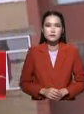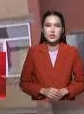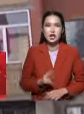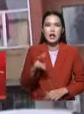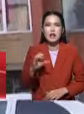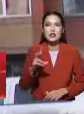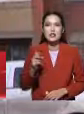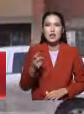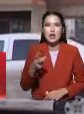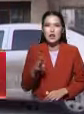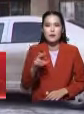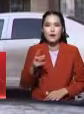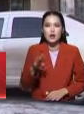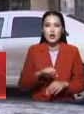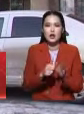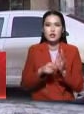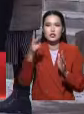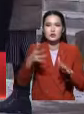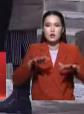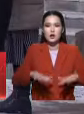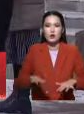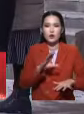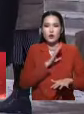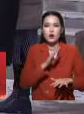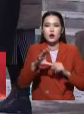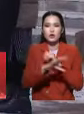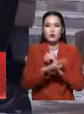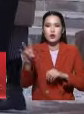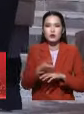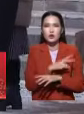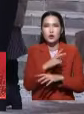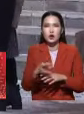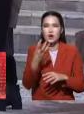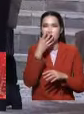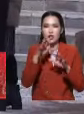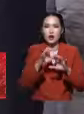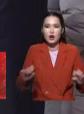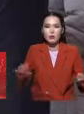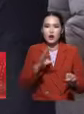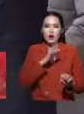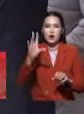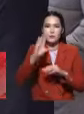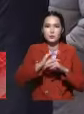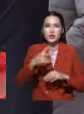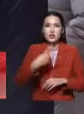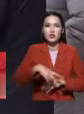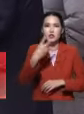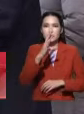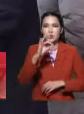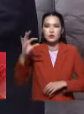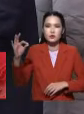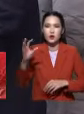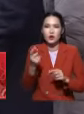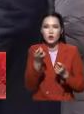Поляна 16-шы тұрғын үйінде сенбіден жексенбіге қараған түнгі сағат 3-те жылу өшіп қалған. Содан кешкі сағат 22:00-де бірақ